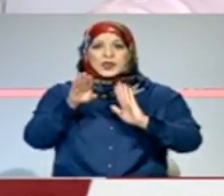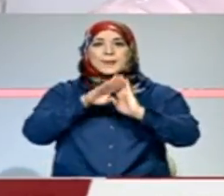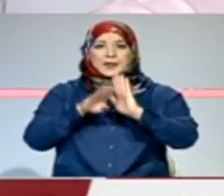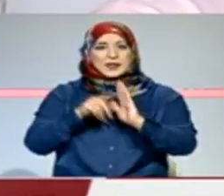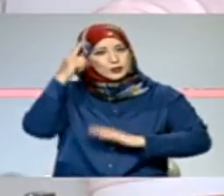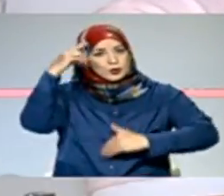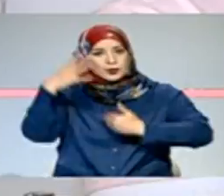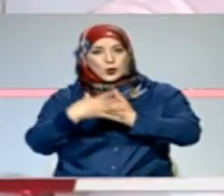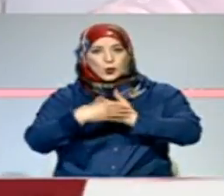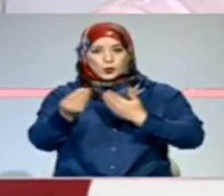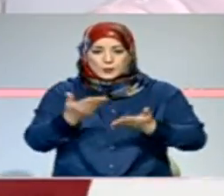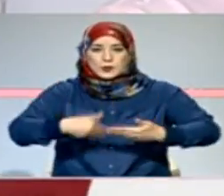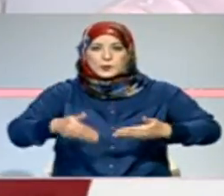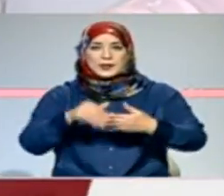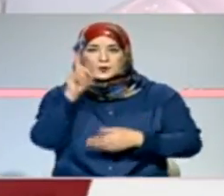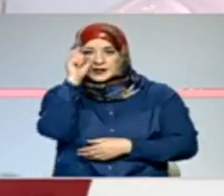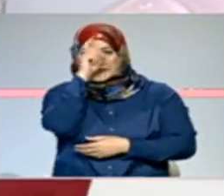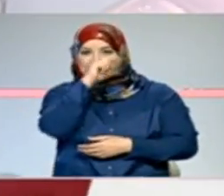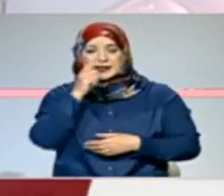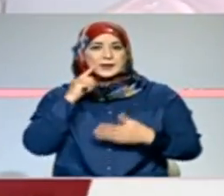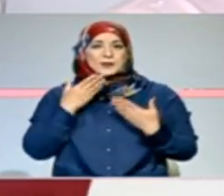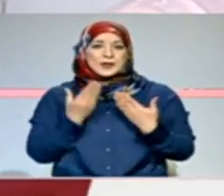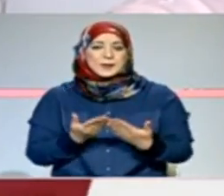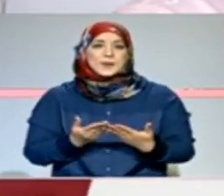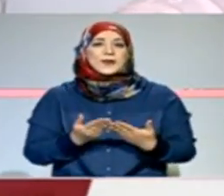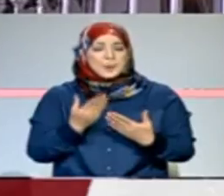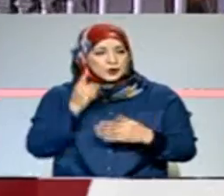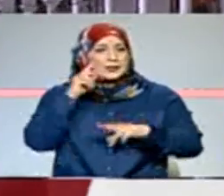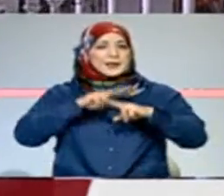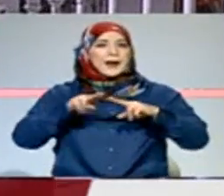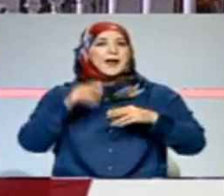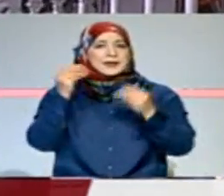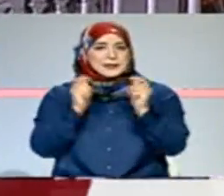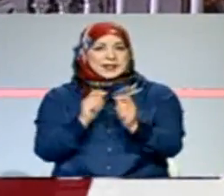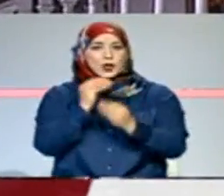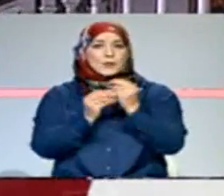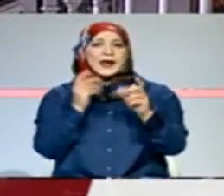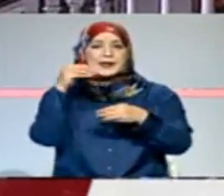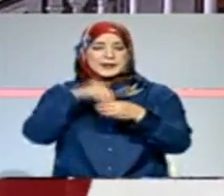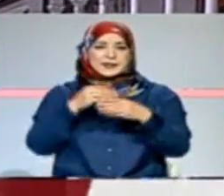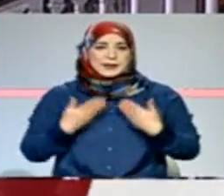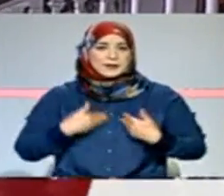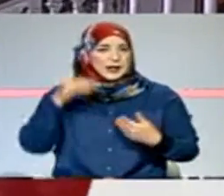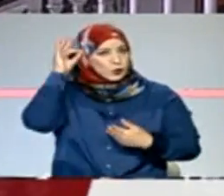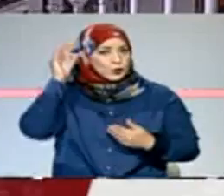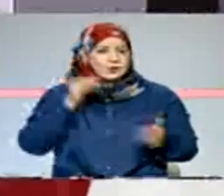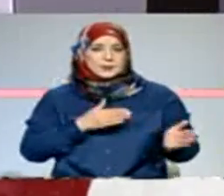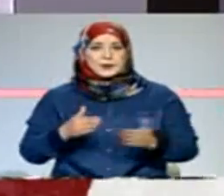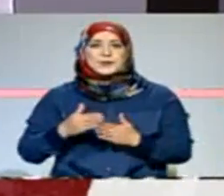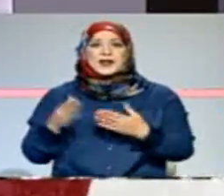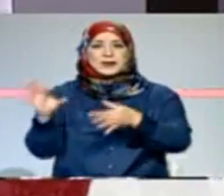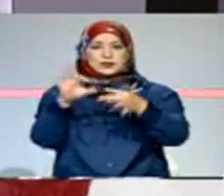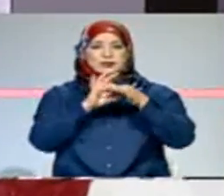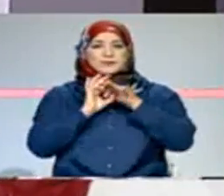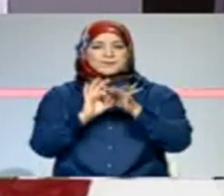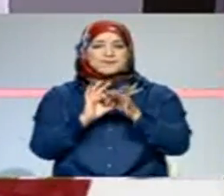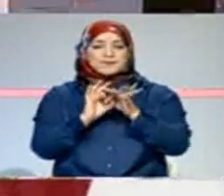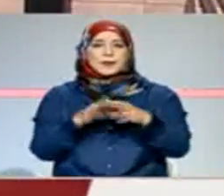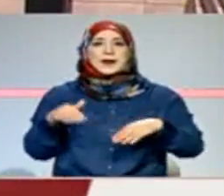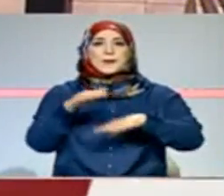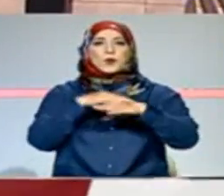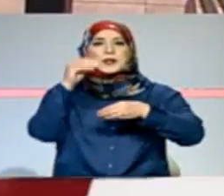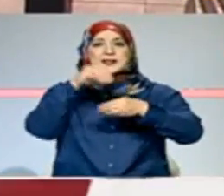الوضعية هذه بالمسار السياسي والمسار الاقتصادي متاعه. مرة أخرى يتجلى الارتباط الوثيق بين الشأنين